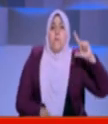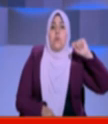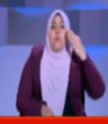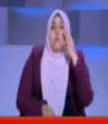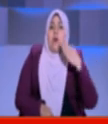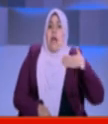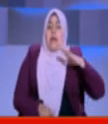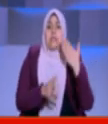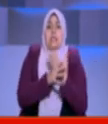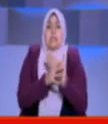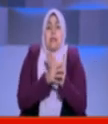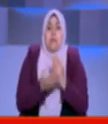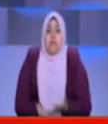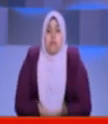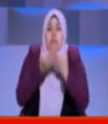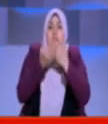وضعا جديدا.